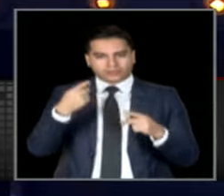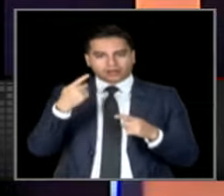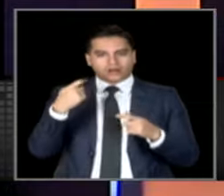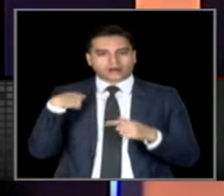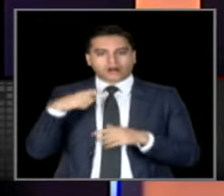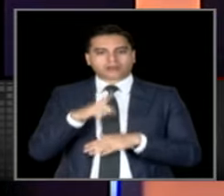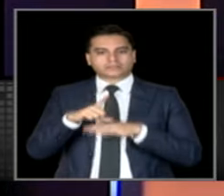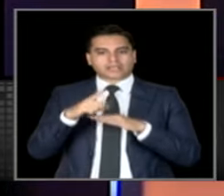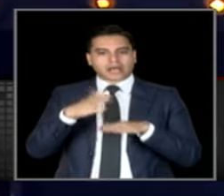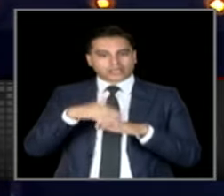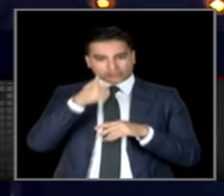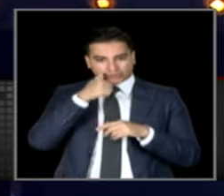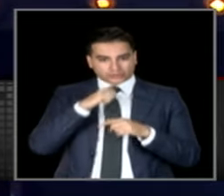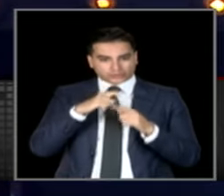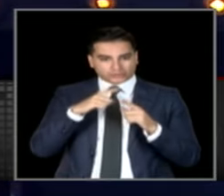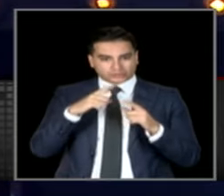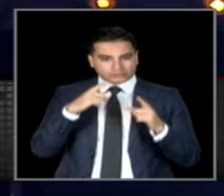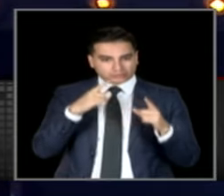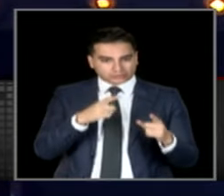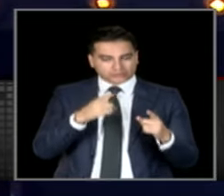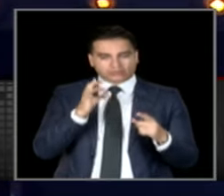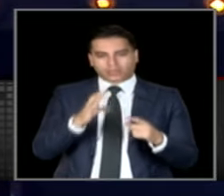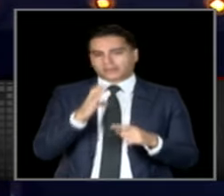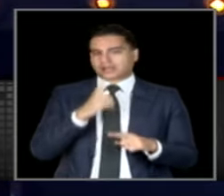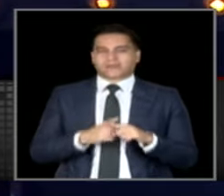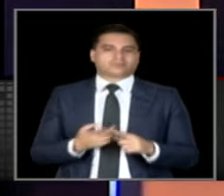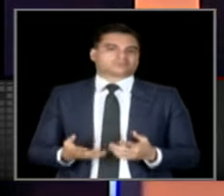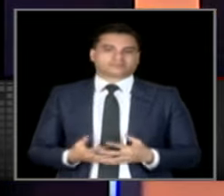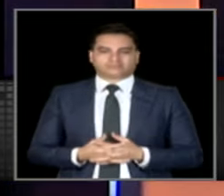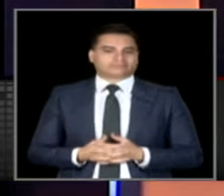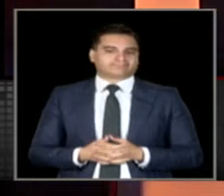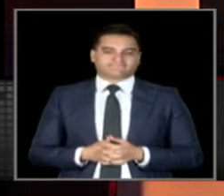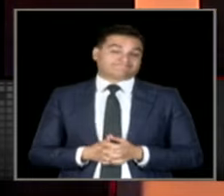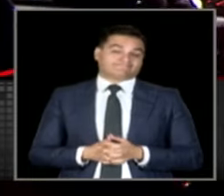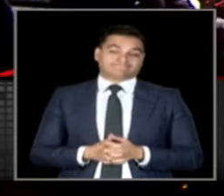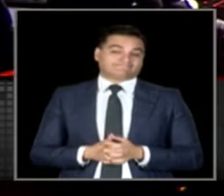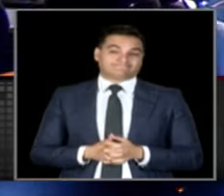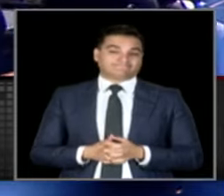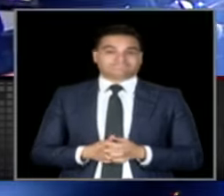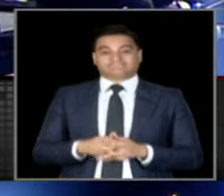هي؟ الصين؟ الصين طبعا إجابة خاطئة.